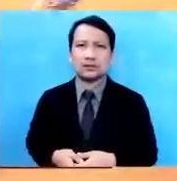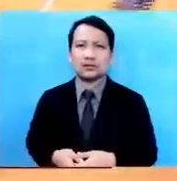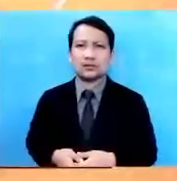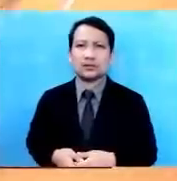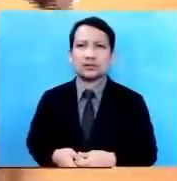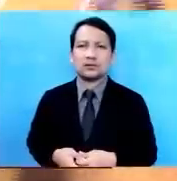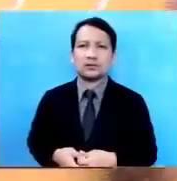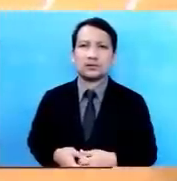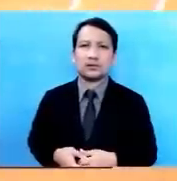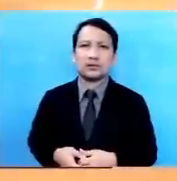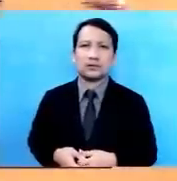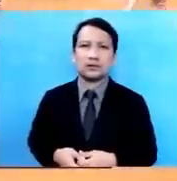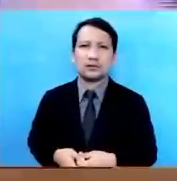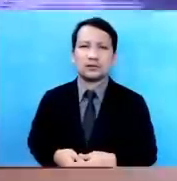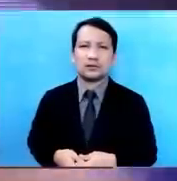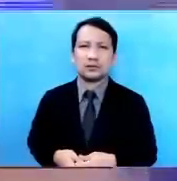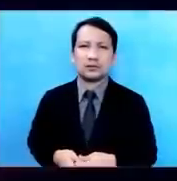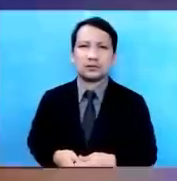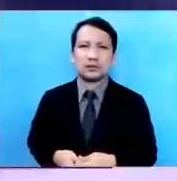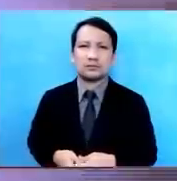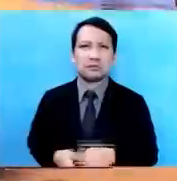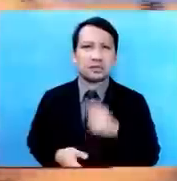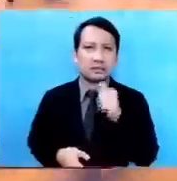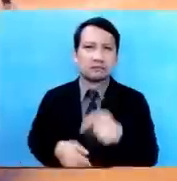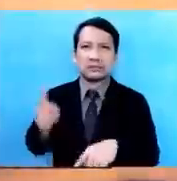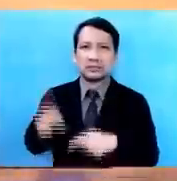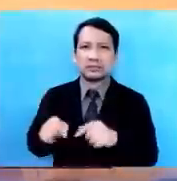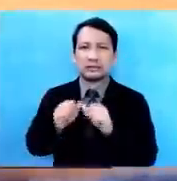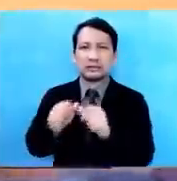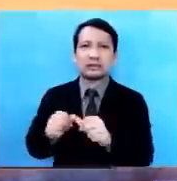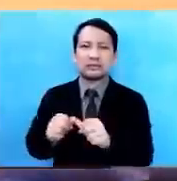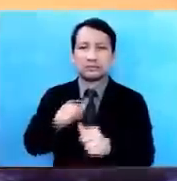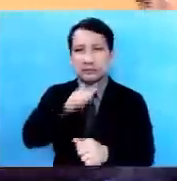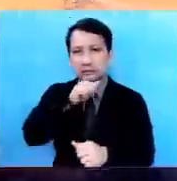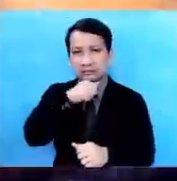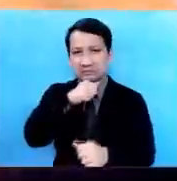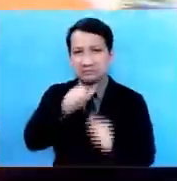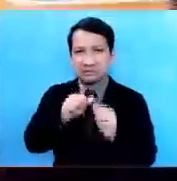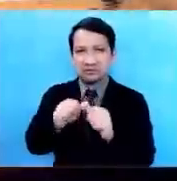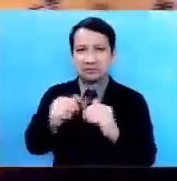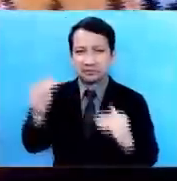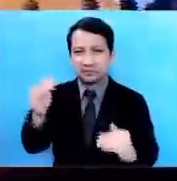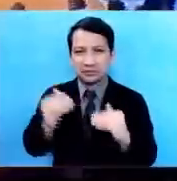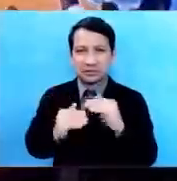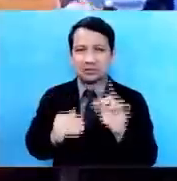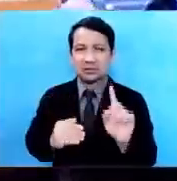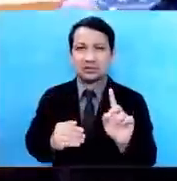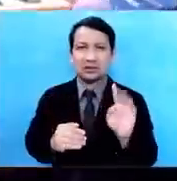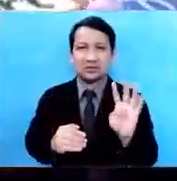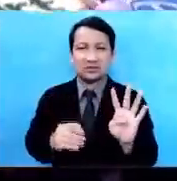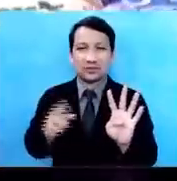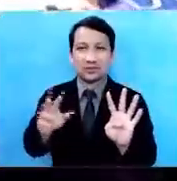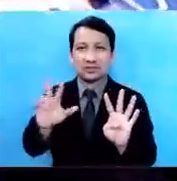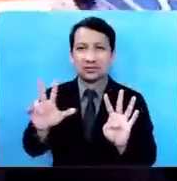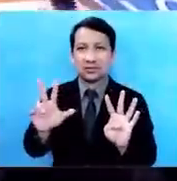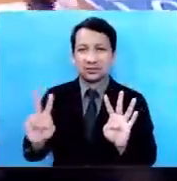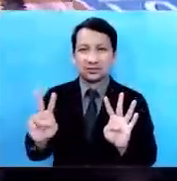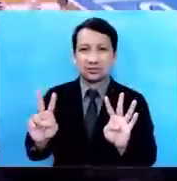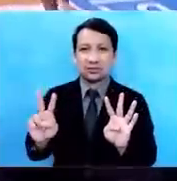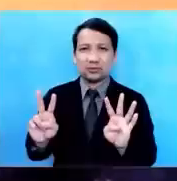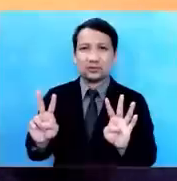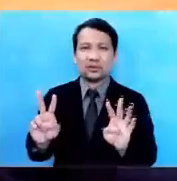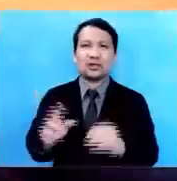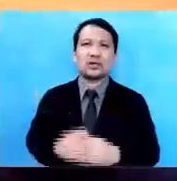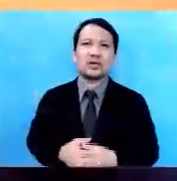it! Pero hindi nagpatinag ang Ateneo para matapos ang first half, 47-32 para sa